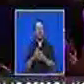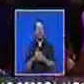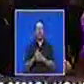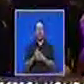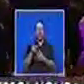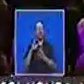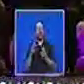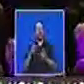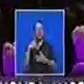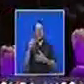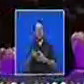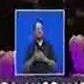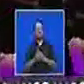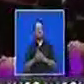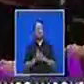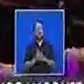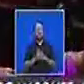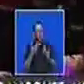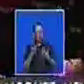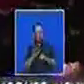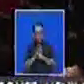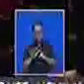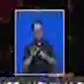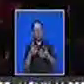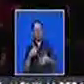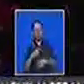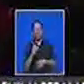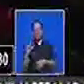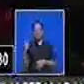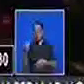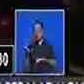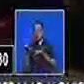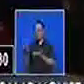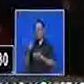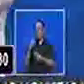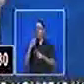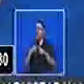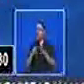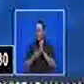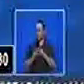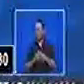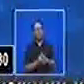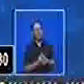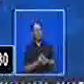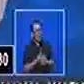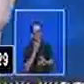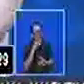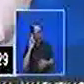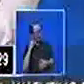Saya berikan kesempatan paslon nomor 1 untuk memberikan tanggapannya. 1,5 menit dari sekarang. Alhamdulillah kami sudah